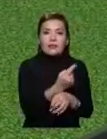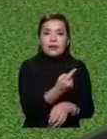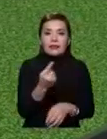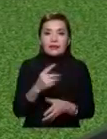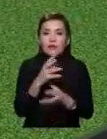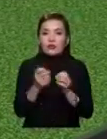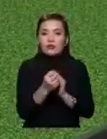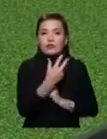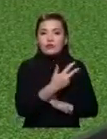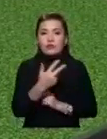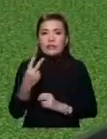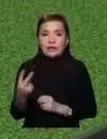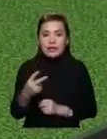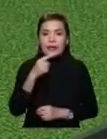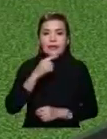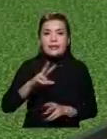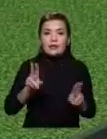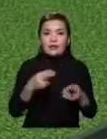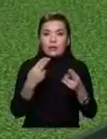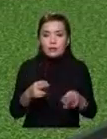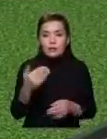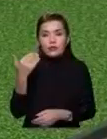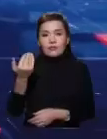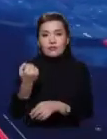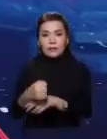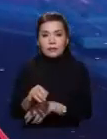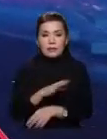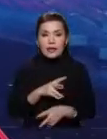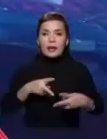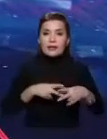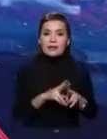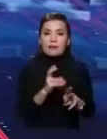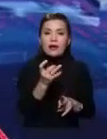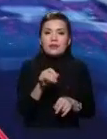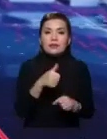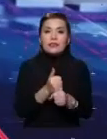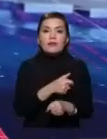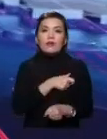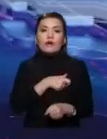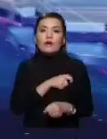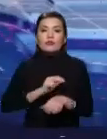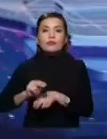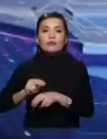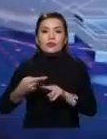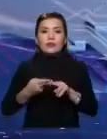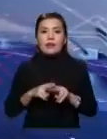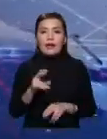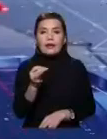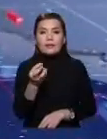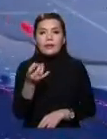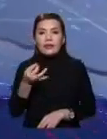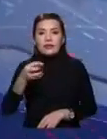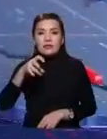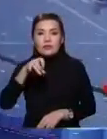есеп 3-2. Ресейлік клубтың еншісінде. Астаналық Барыс бас бапкерінің міндетін атқарушы Олег Балякин матч туралы былай